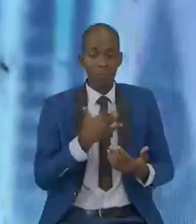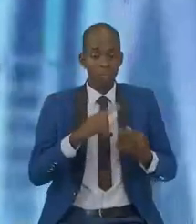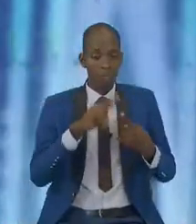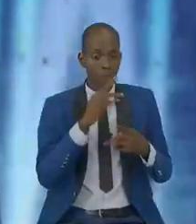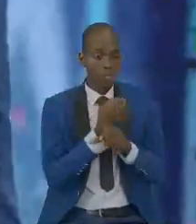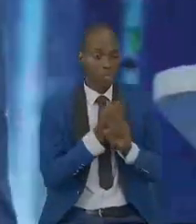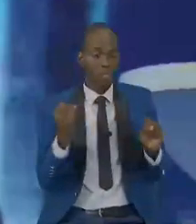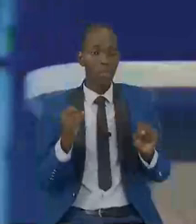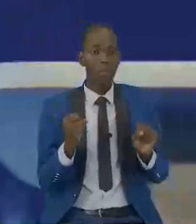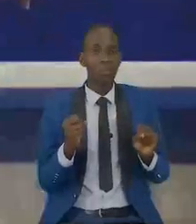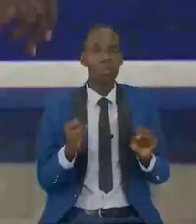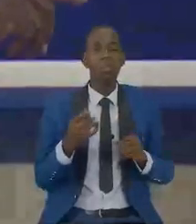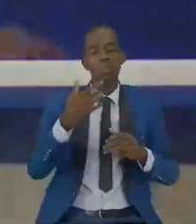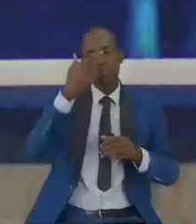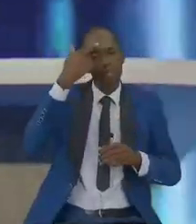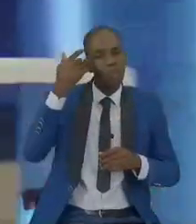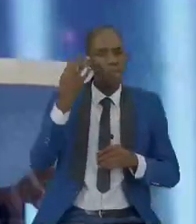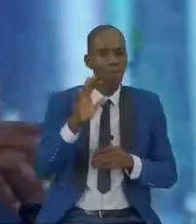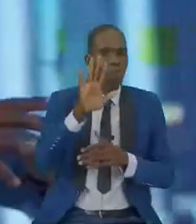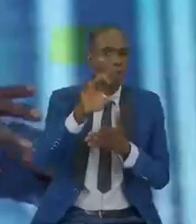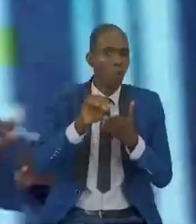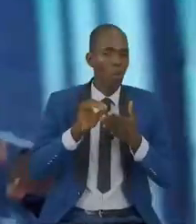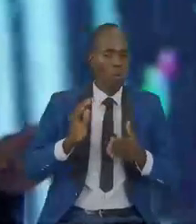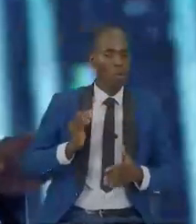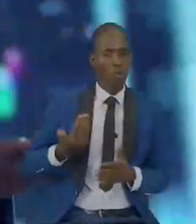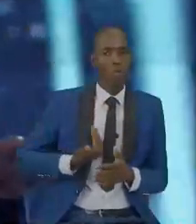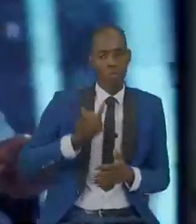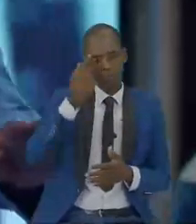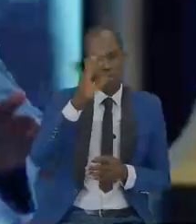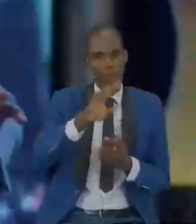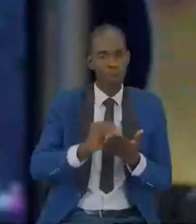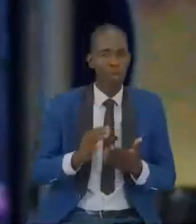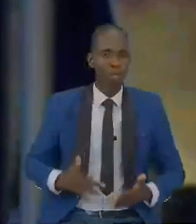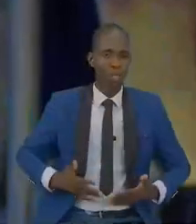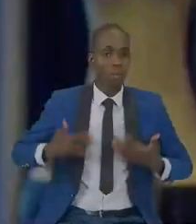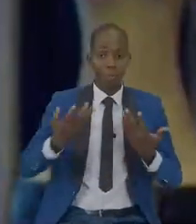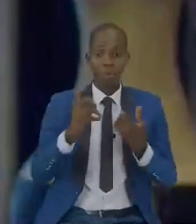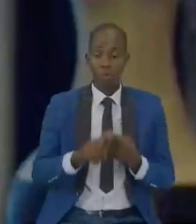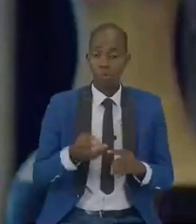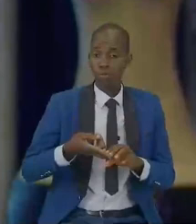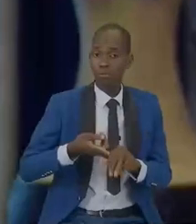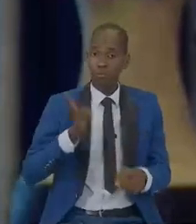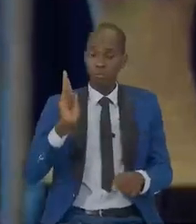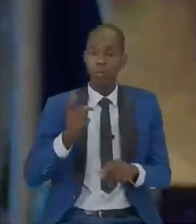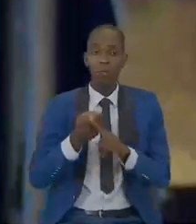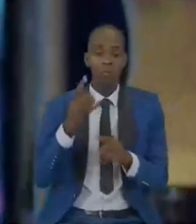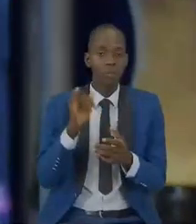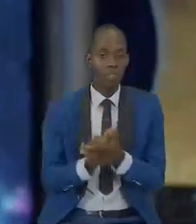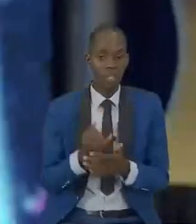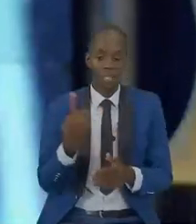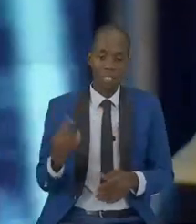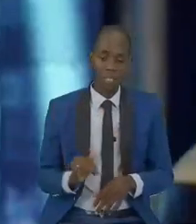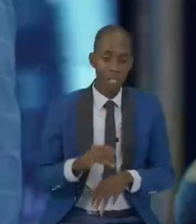de se faire sortir et d'être sauvé, et pour l'amour de votre âme. Vous allez